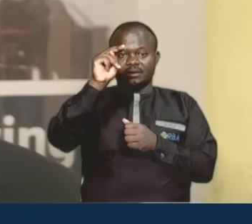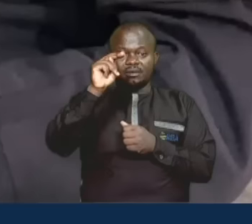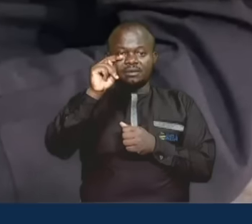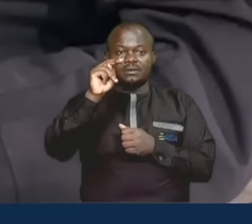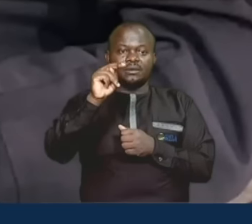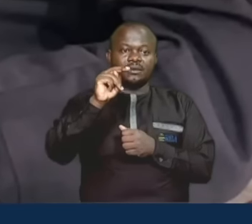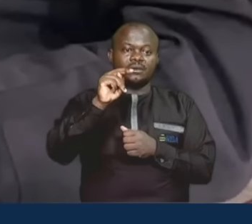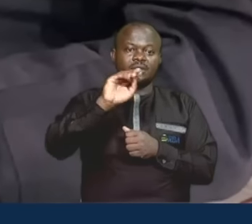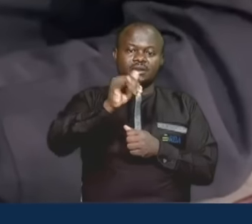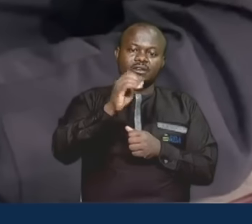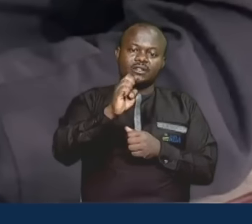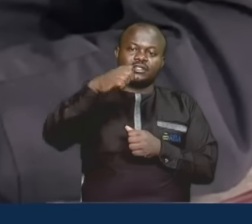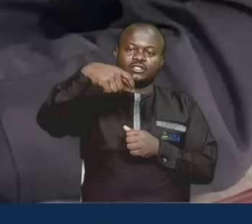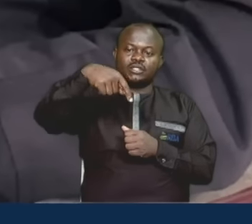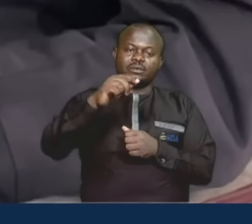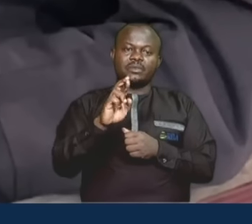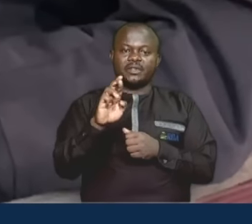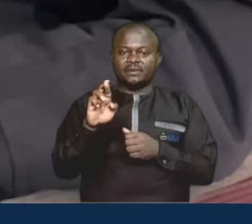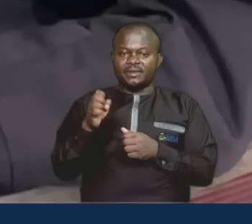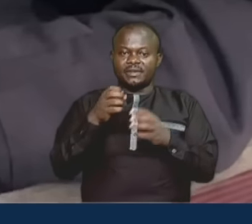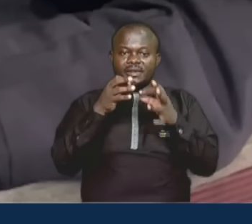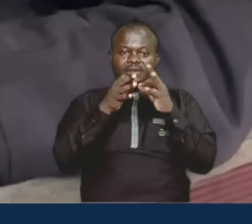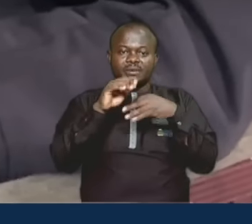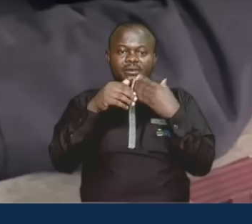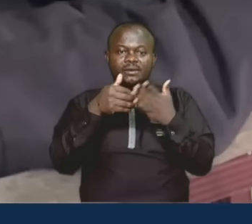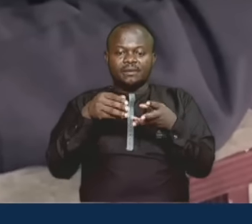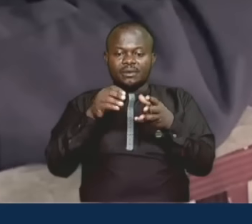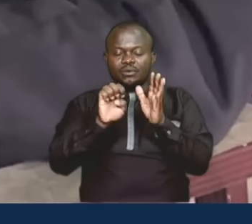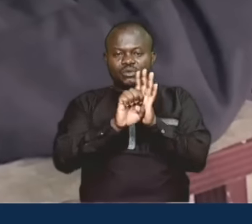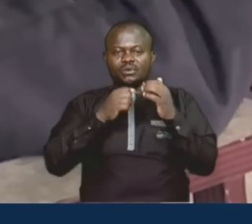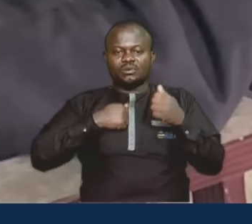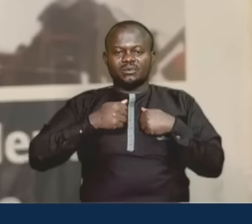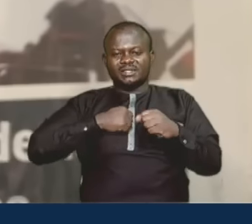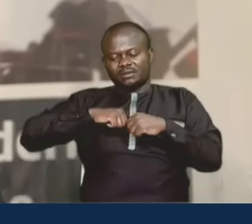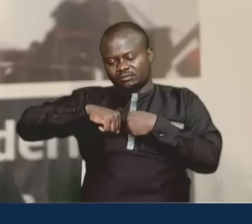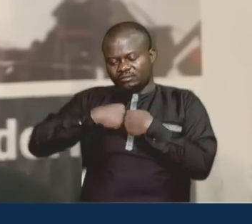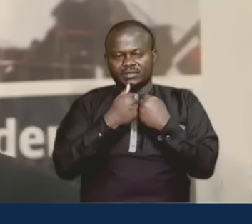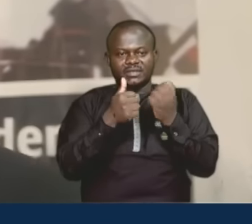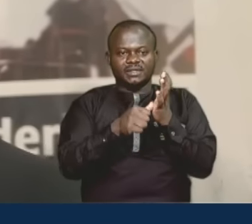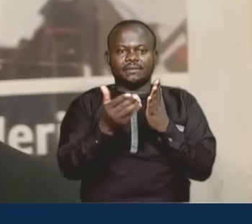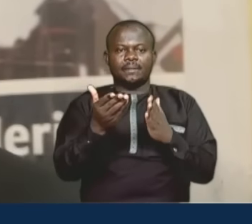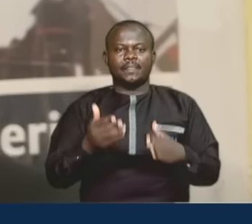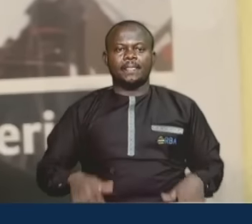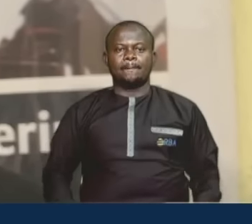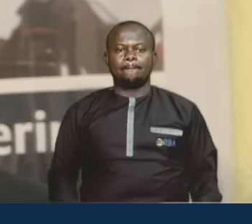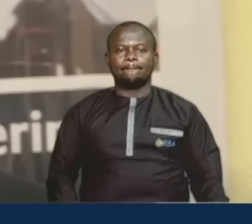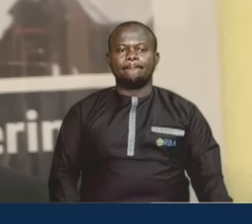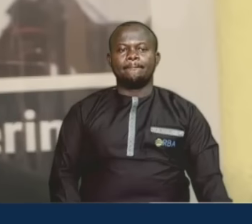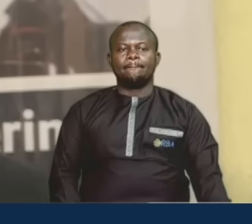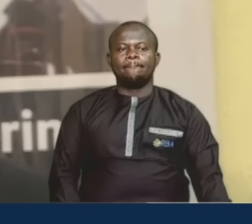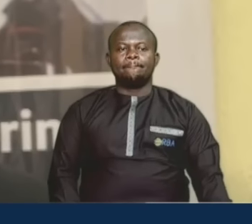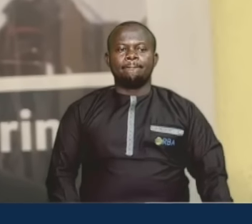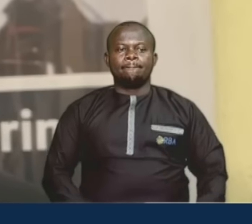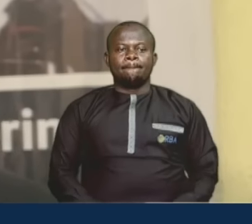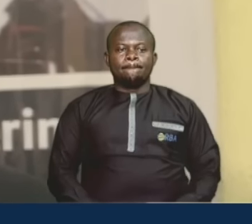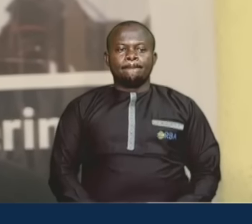Betingi Jean Pierre avuga ko u Rwanda ari urugero rwiza mu guhangana n'iki kibazo. Rwanda is one of the country